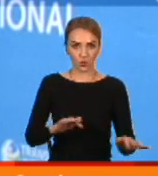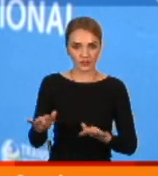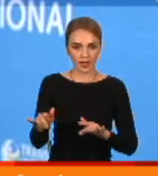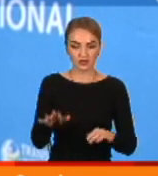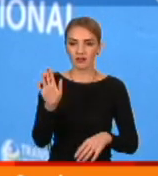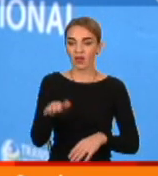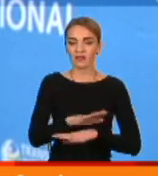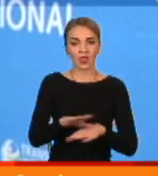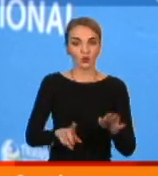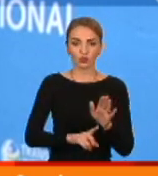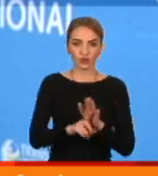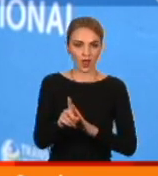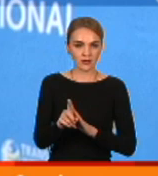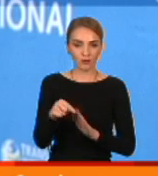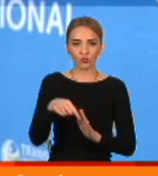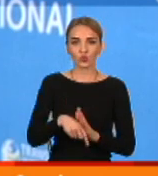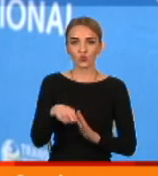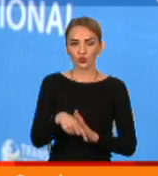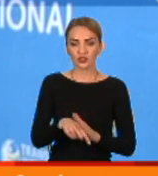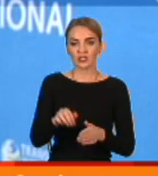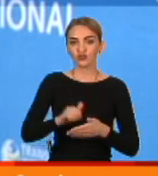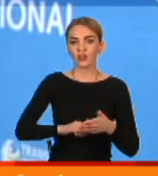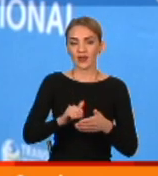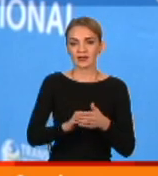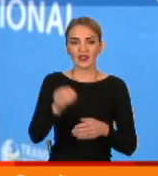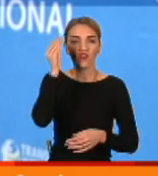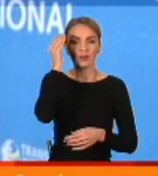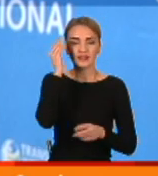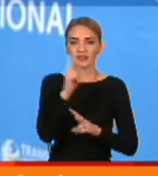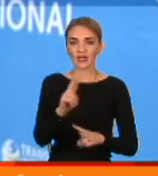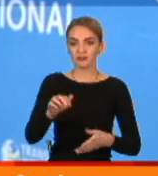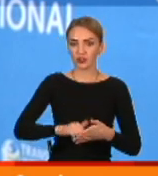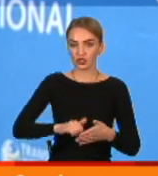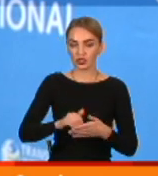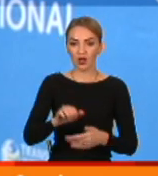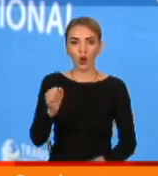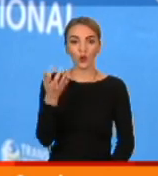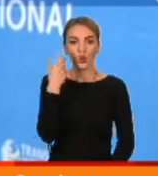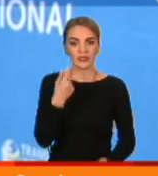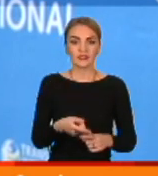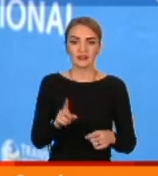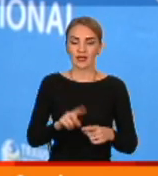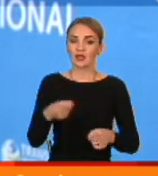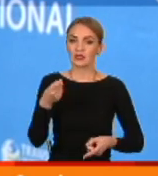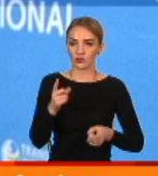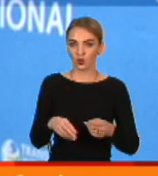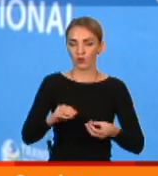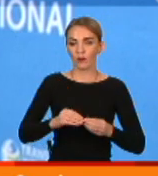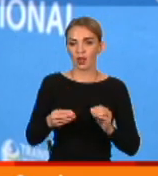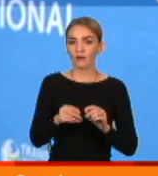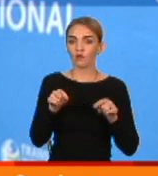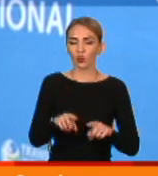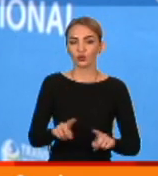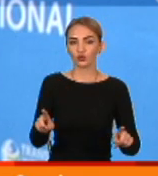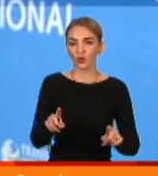і він навіть не розпочинається, по суті, через навмисні якісь причини, а коли це дійсно проблема в тому,